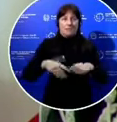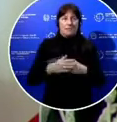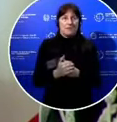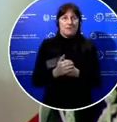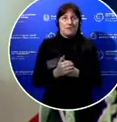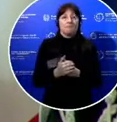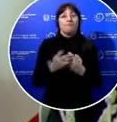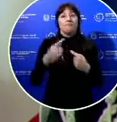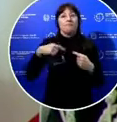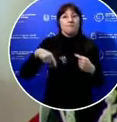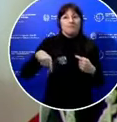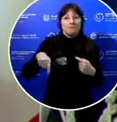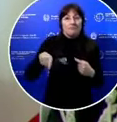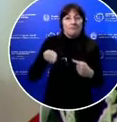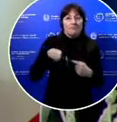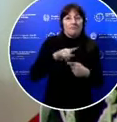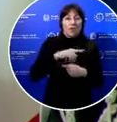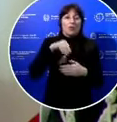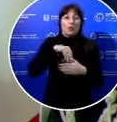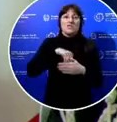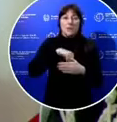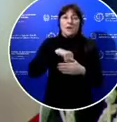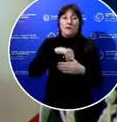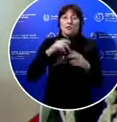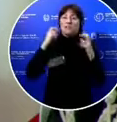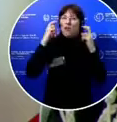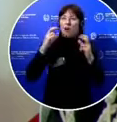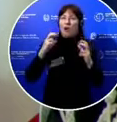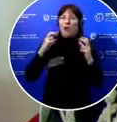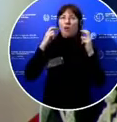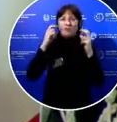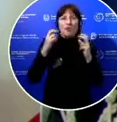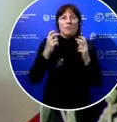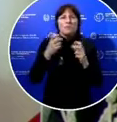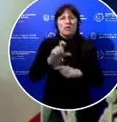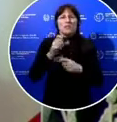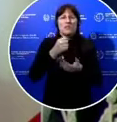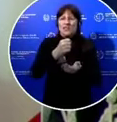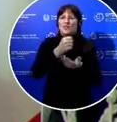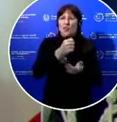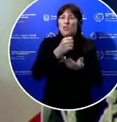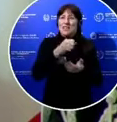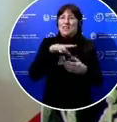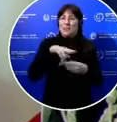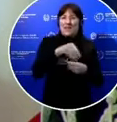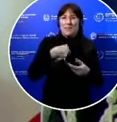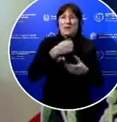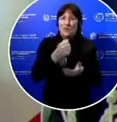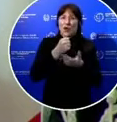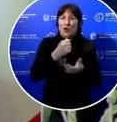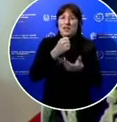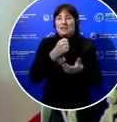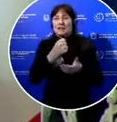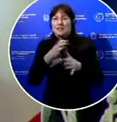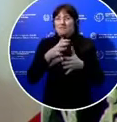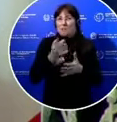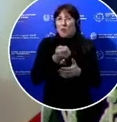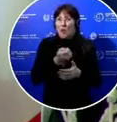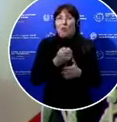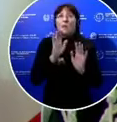Consapevoli dello straordinario sforzo che avremmo dovuto compiere, stante le poche risorse che di cui il Dipartimento dispone, ma allo stesso